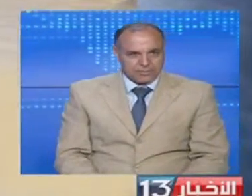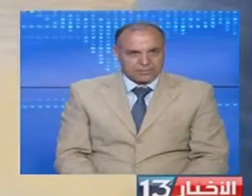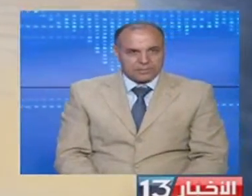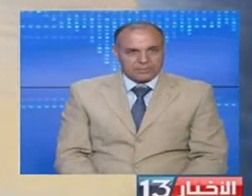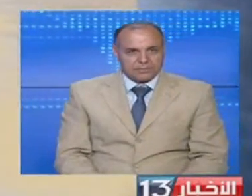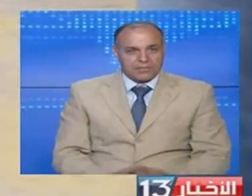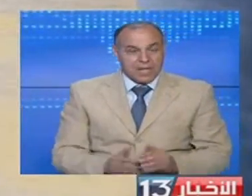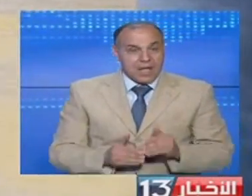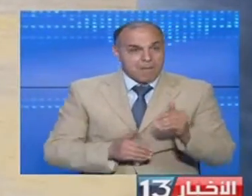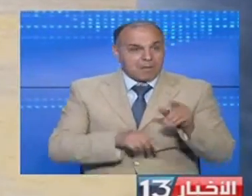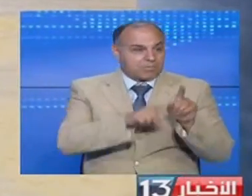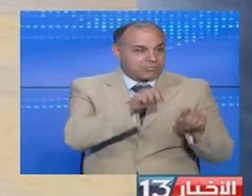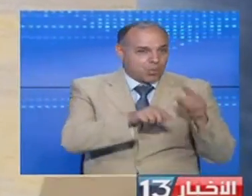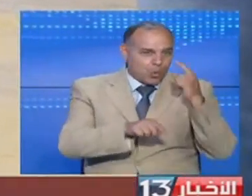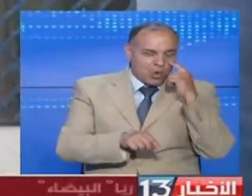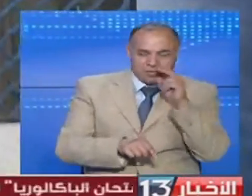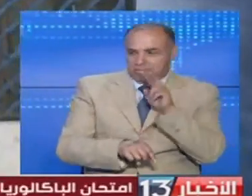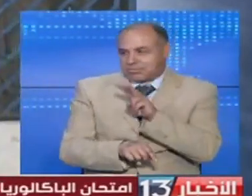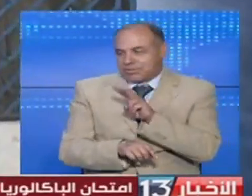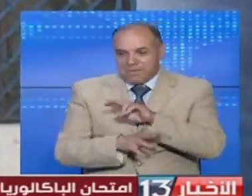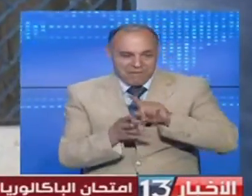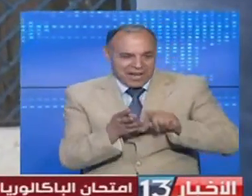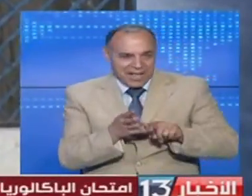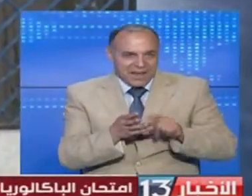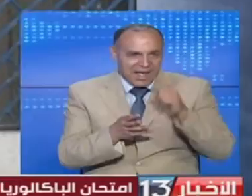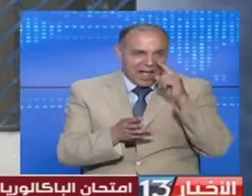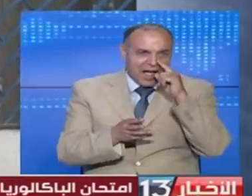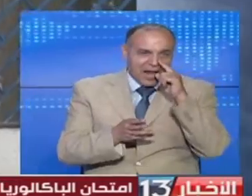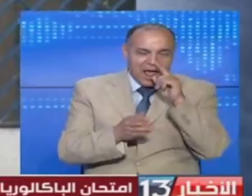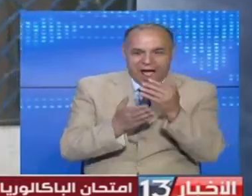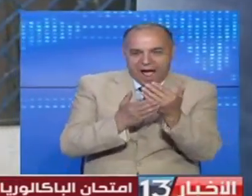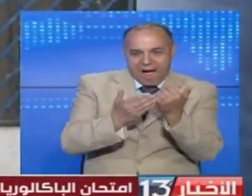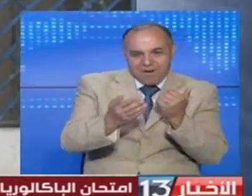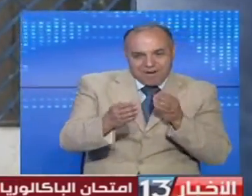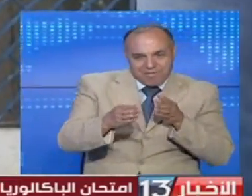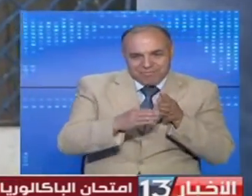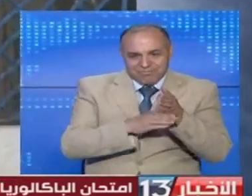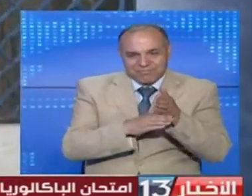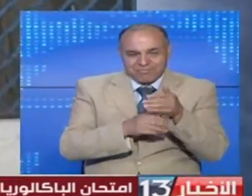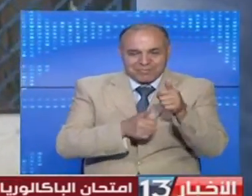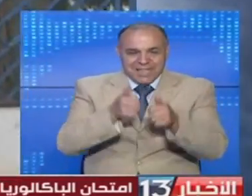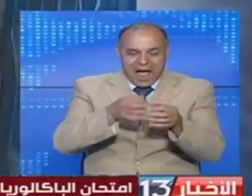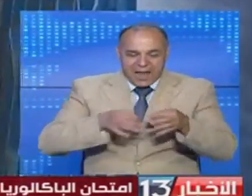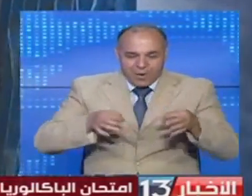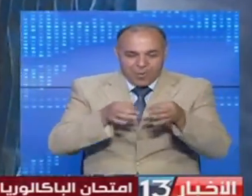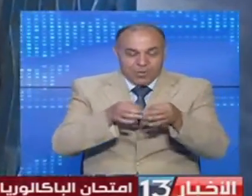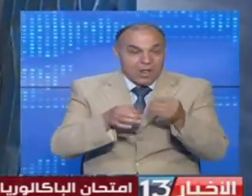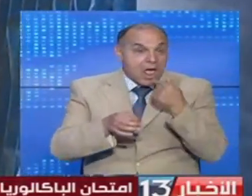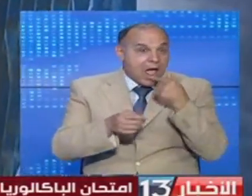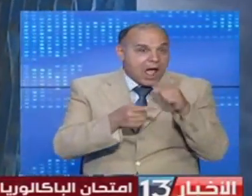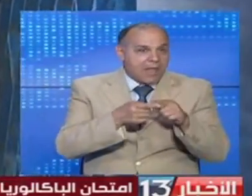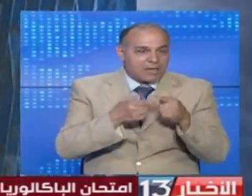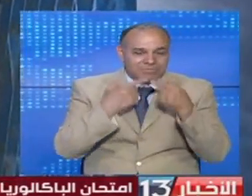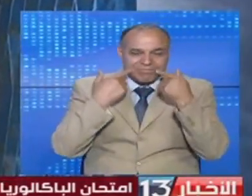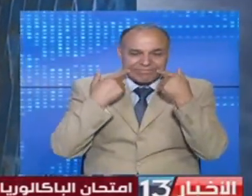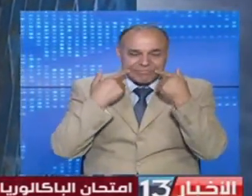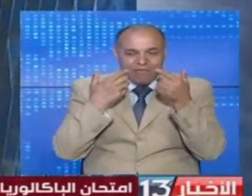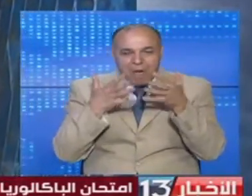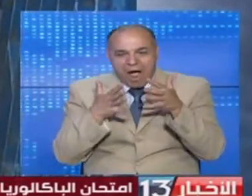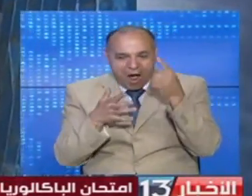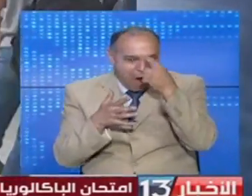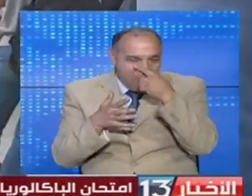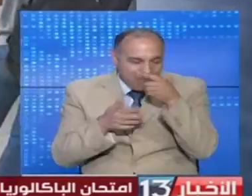بعضهم كان يلقي النظره الاخيره على الدرس قبل دخولهم قاعه الامتحان وقد ارتسم على الوجه خوف من